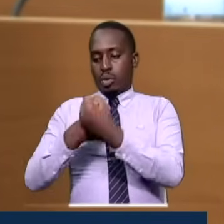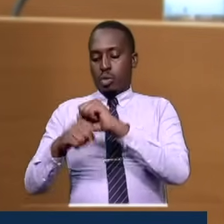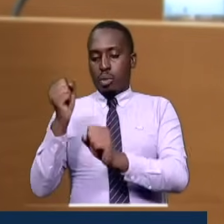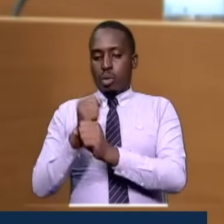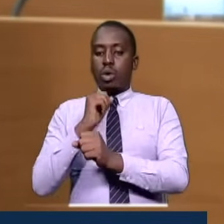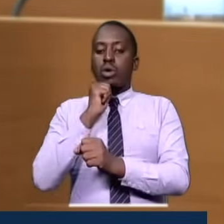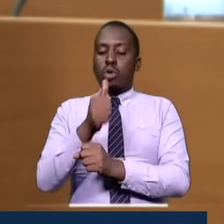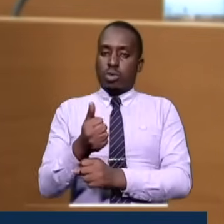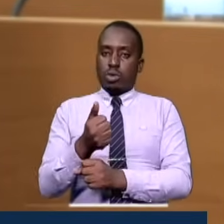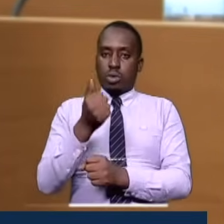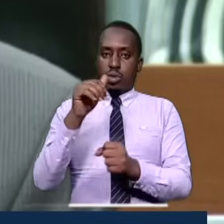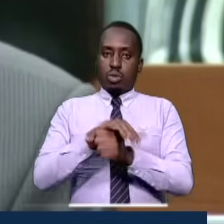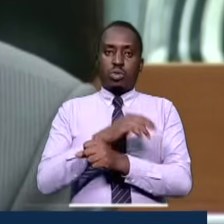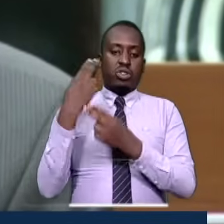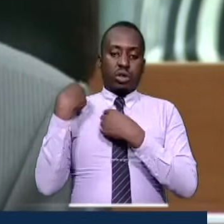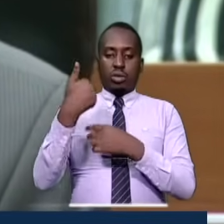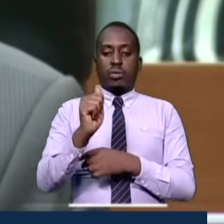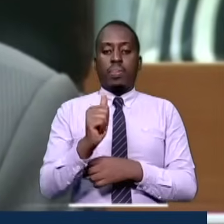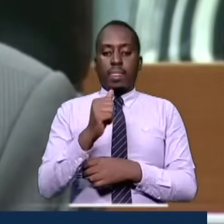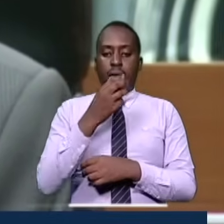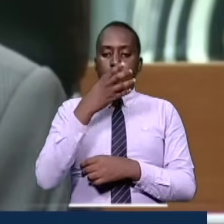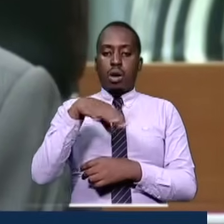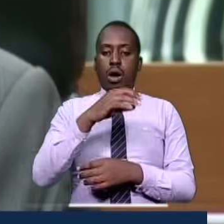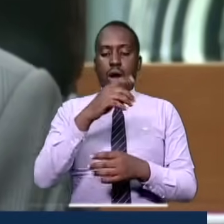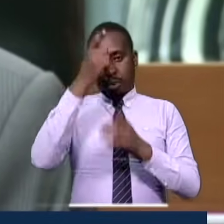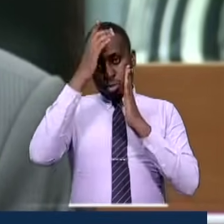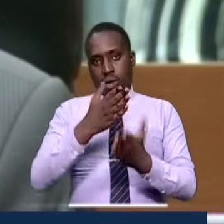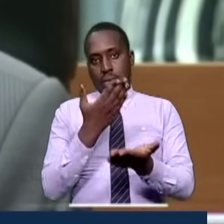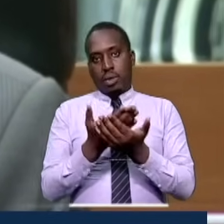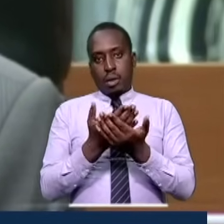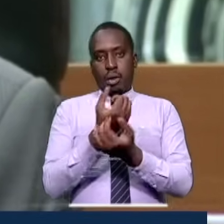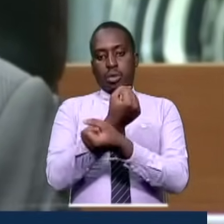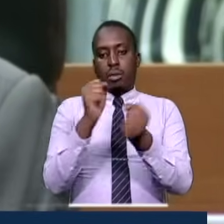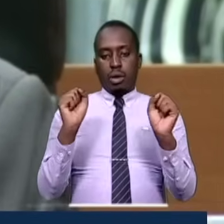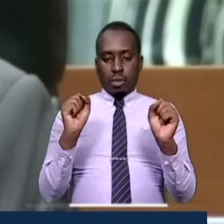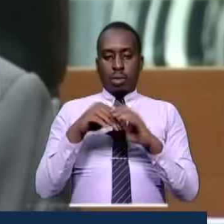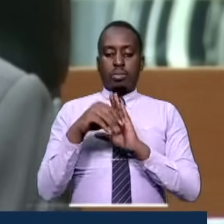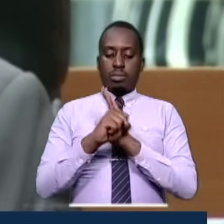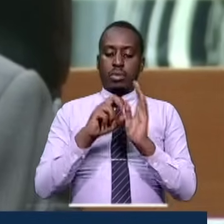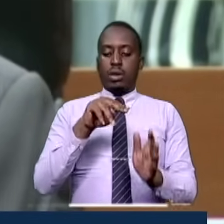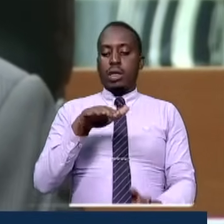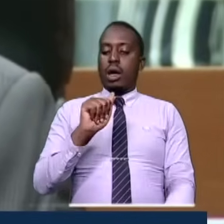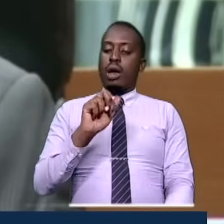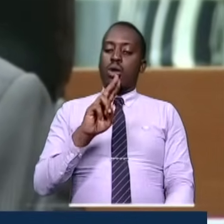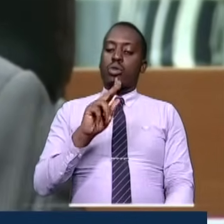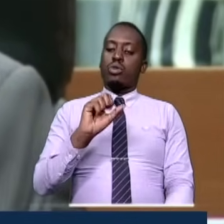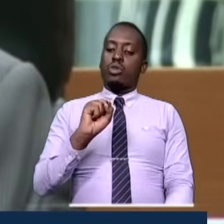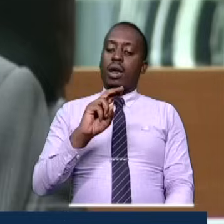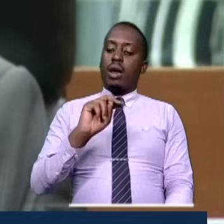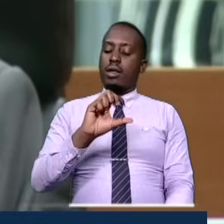kuki batuzuza inshingano zabo. Muhango abaturage batabazaga murenge wa Nyarusange bavuga bati mu isambu